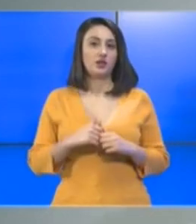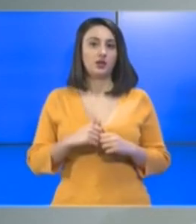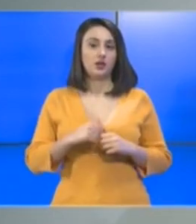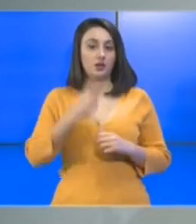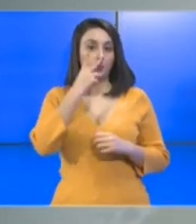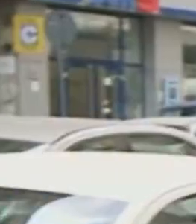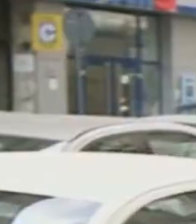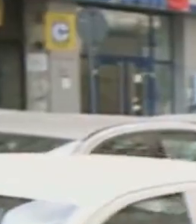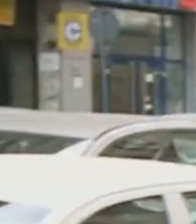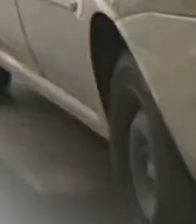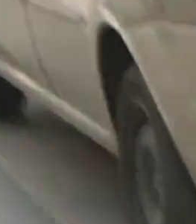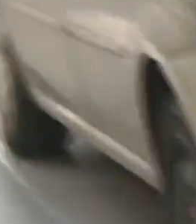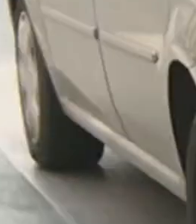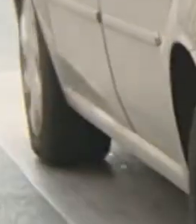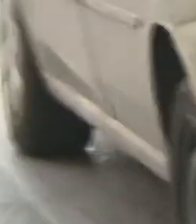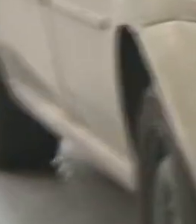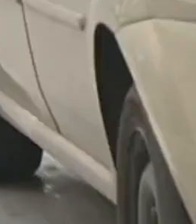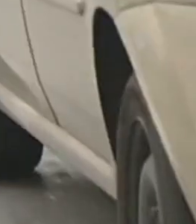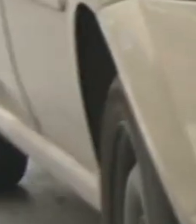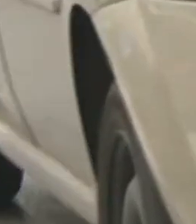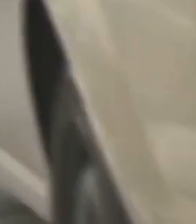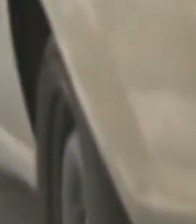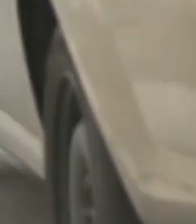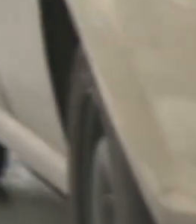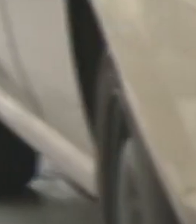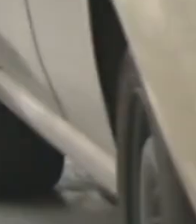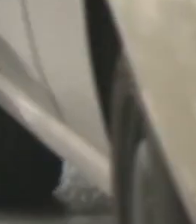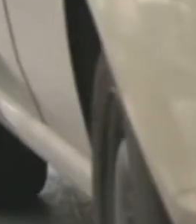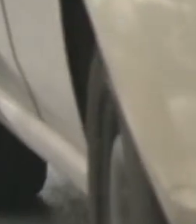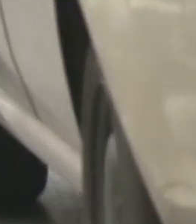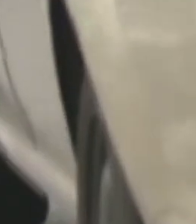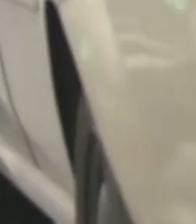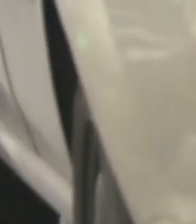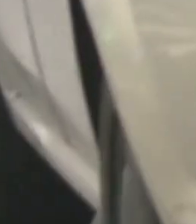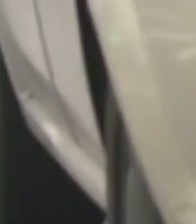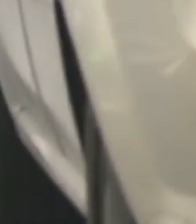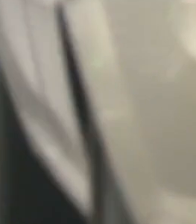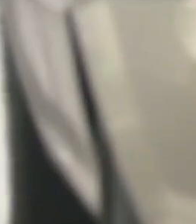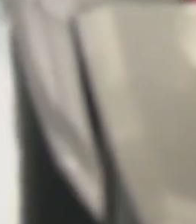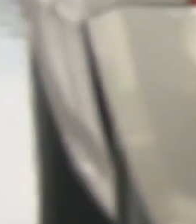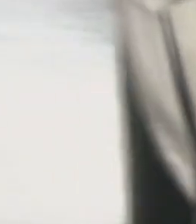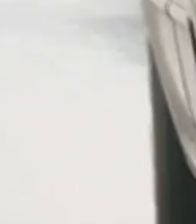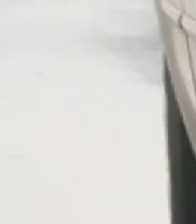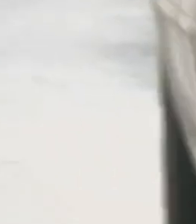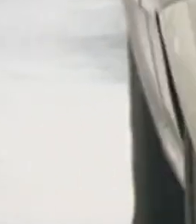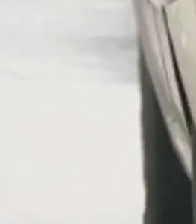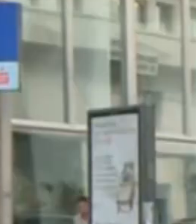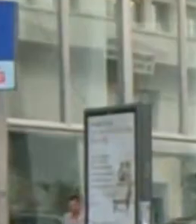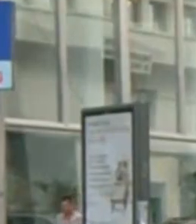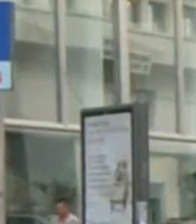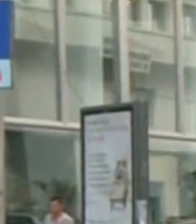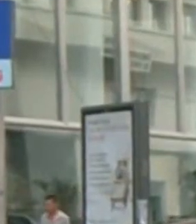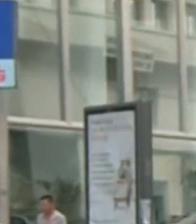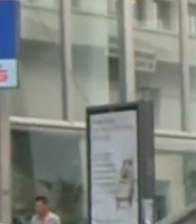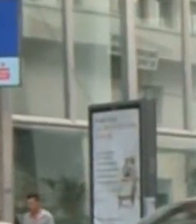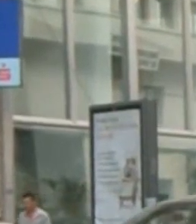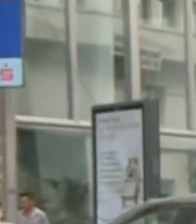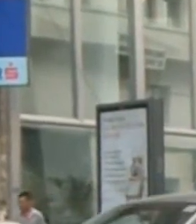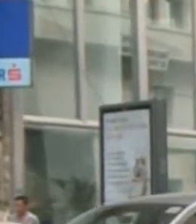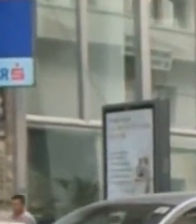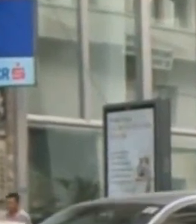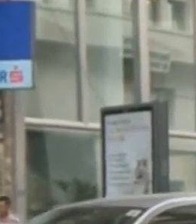iată, calitatea proastă a aerului îi periclitează pe locuitorii din capitală, mă refer la sănătatea acestora, cât de mult ne expunem